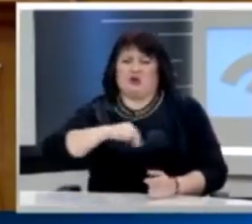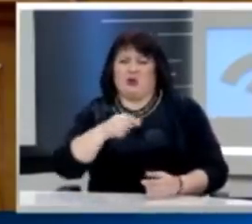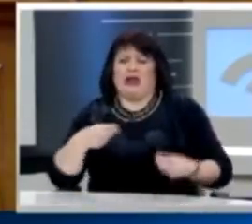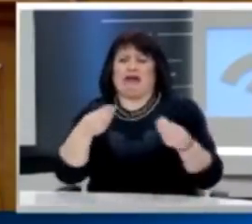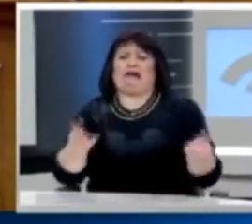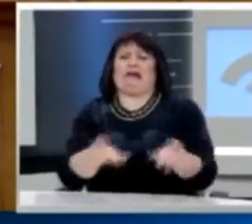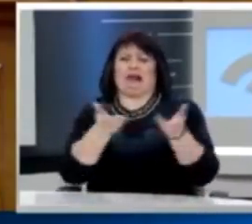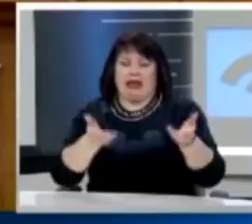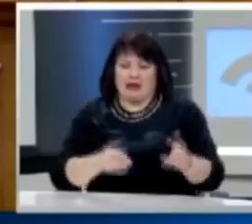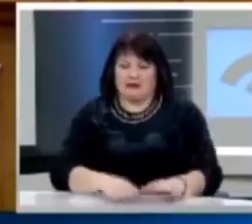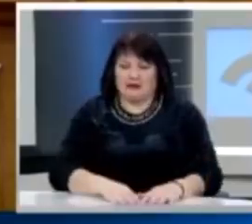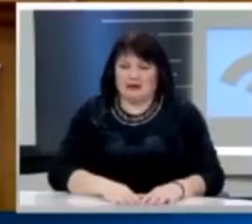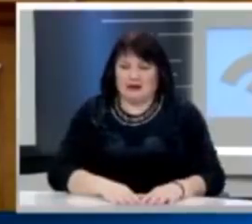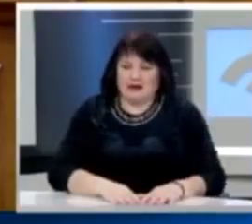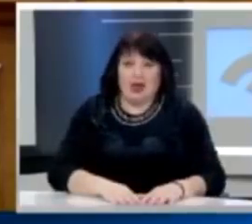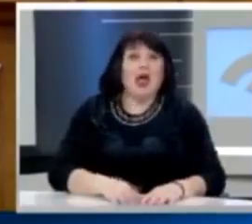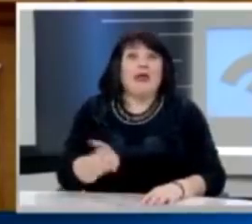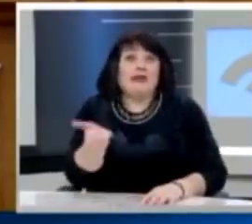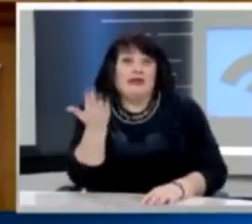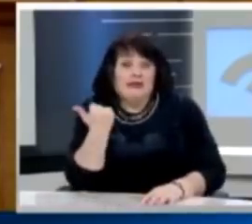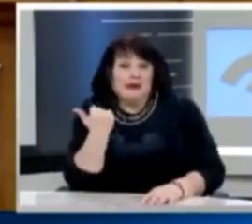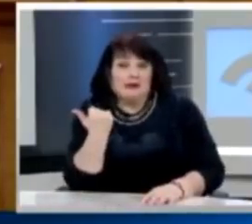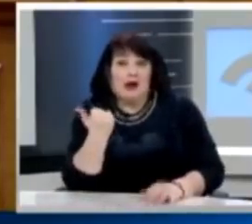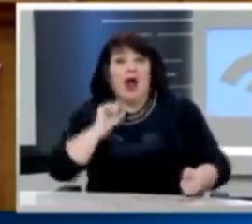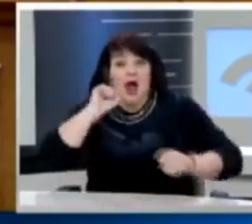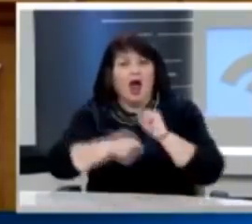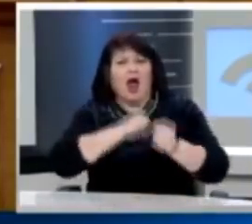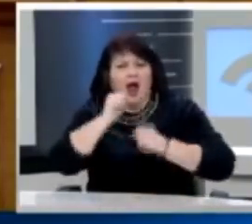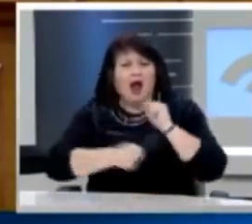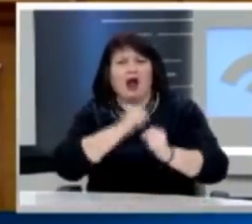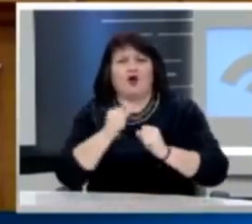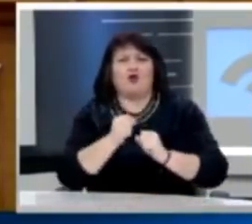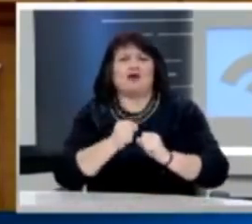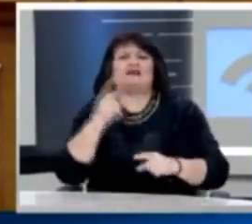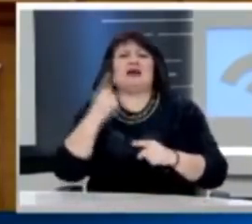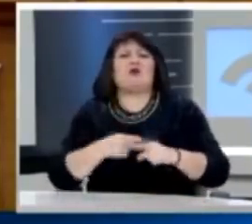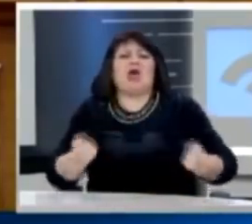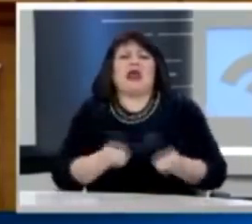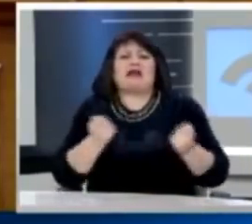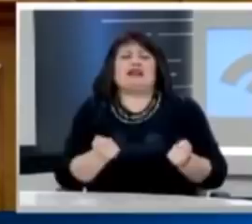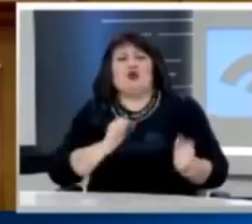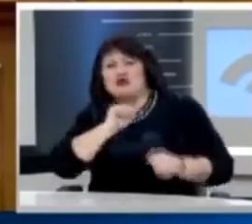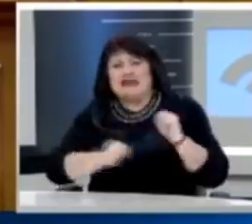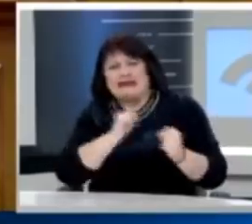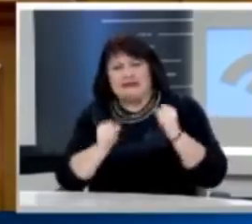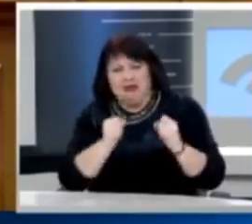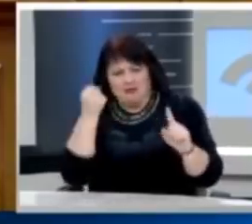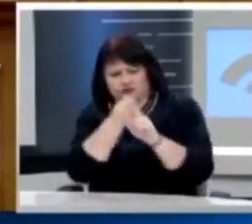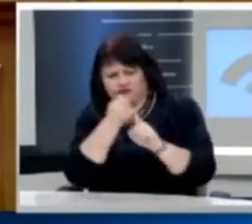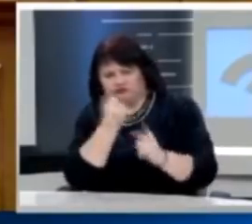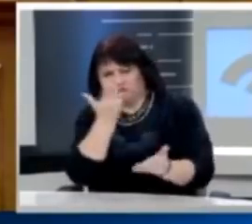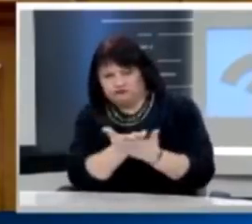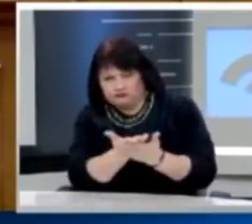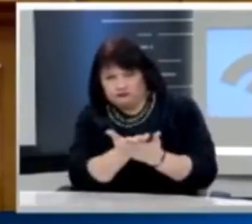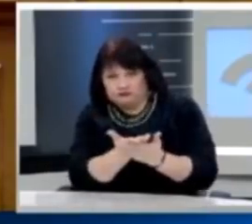δεν θα δίνονταν αν δεν υπήρχαν οι αγώνες του εργατικού λαϊκού κινήματος, αν δεν υπήρχε η